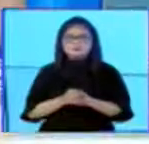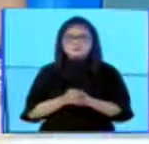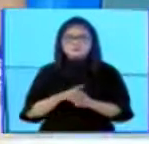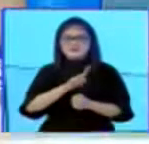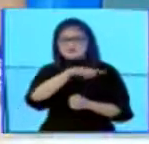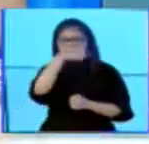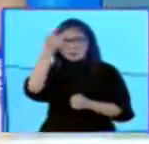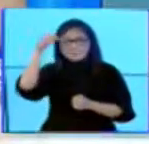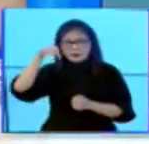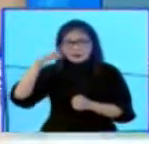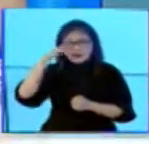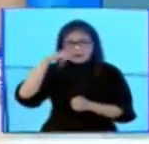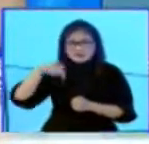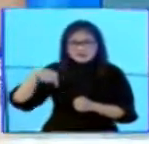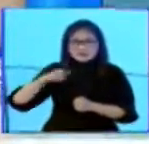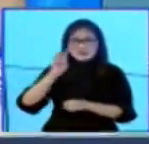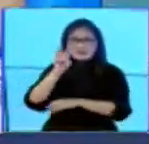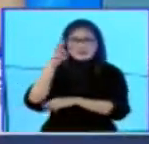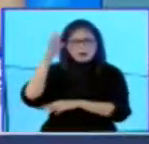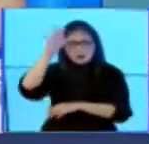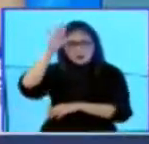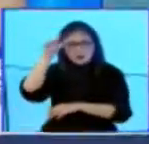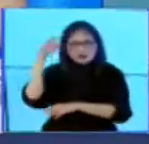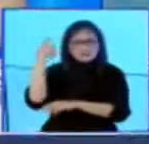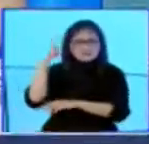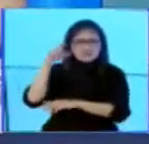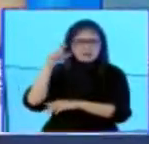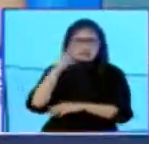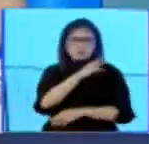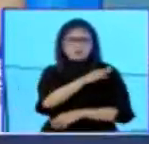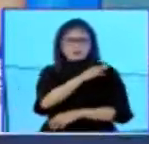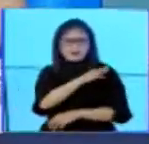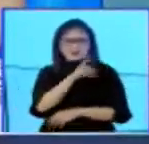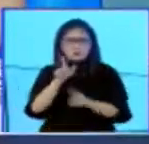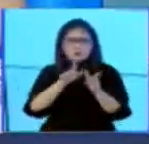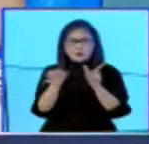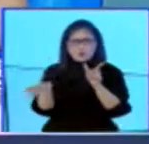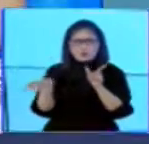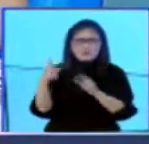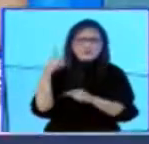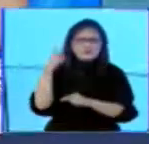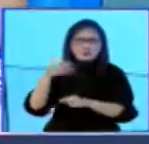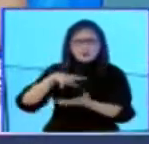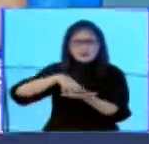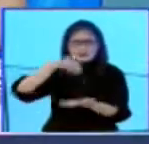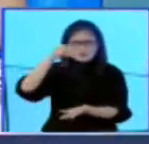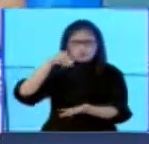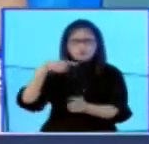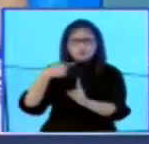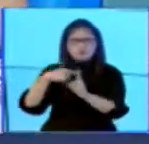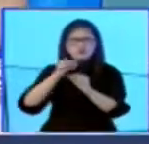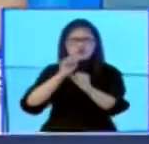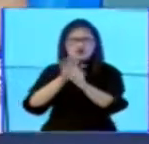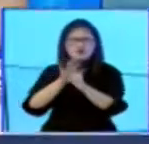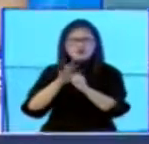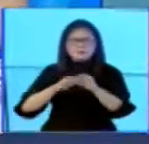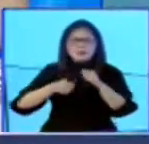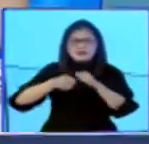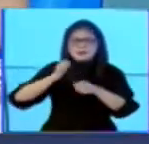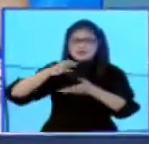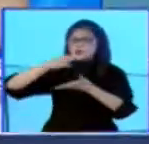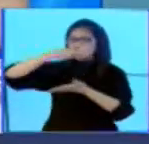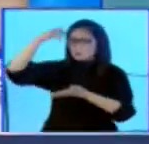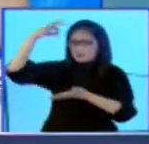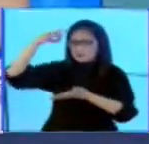Pemirsa, hingga hari ini terdapat 3 orang bakal calon bupati dan wali kota di Jawa Timur yang dinyatakan positif COVID-19 berdasarkan